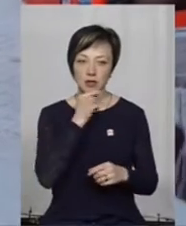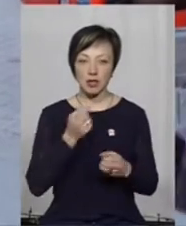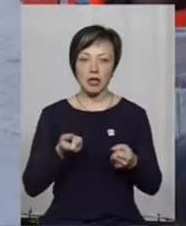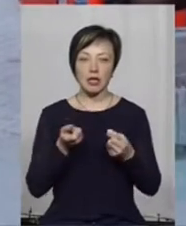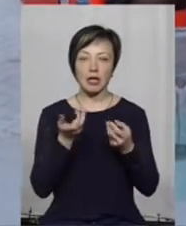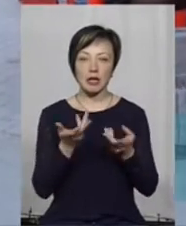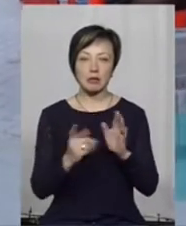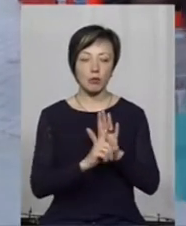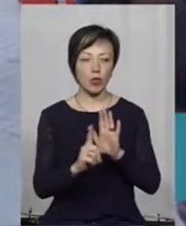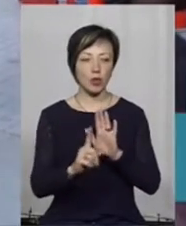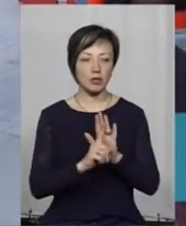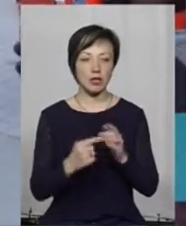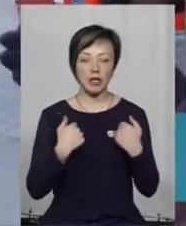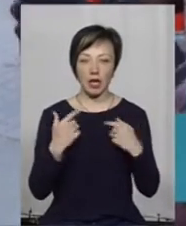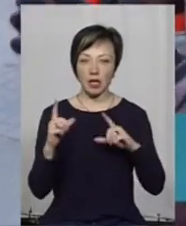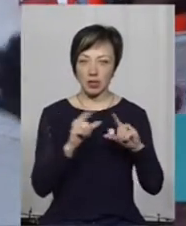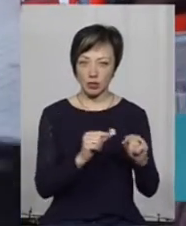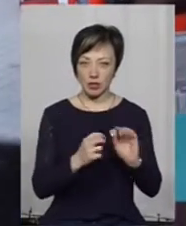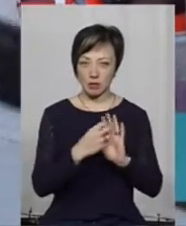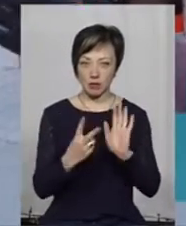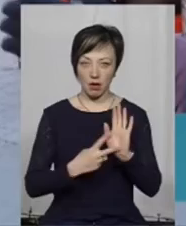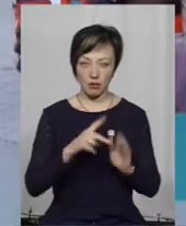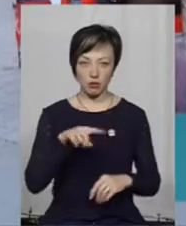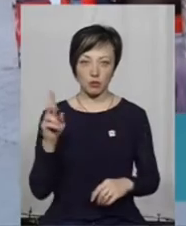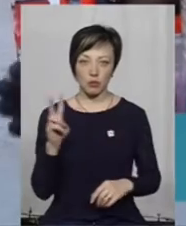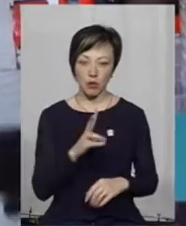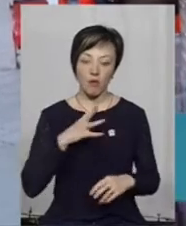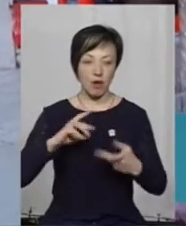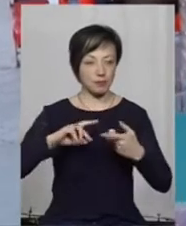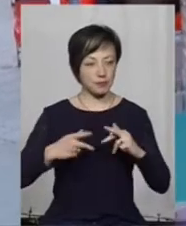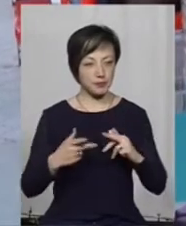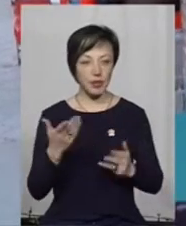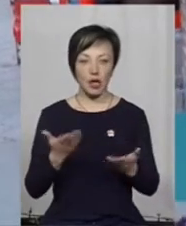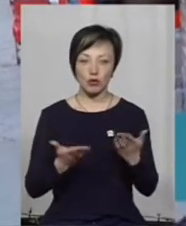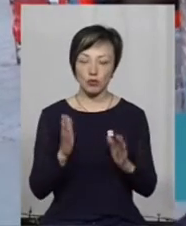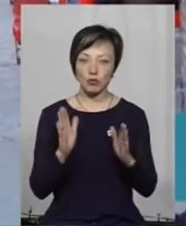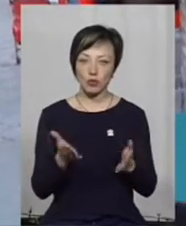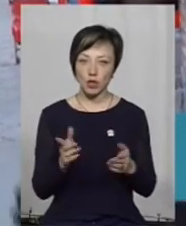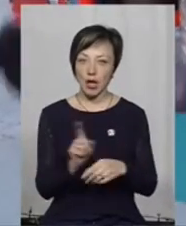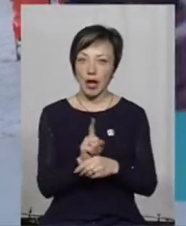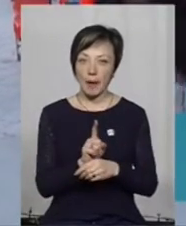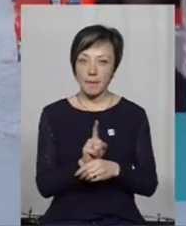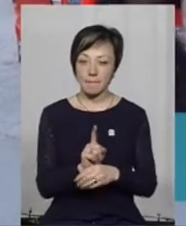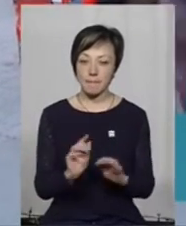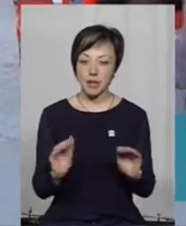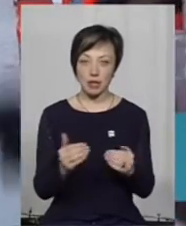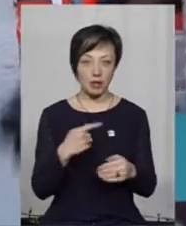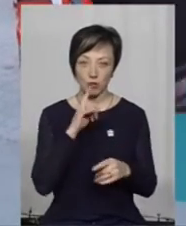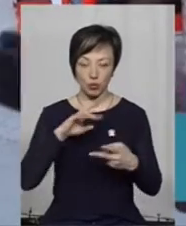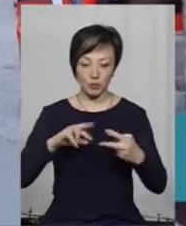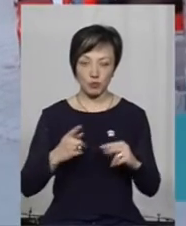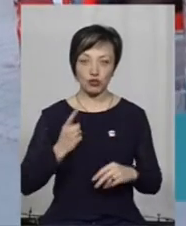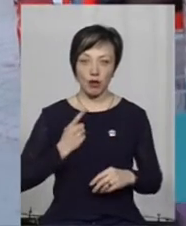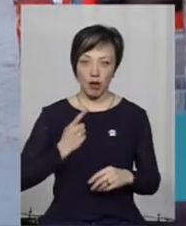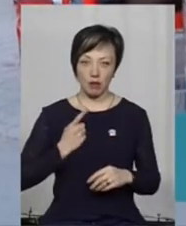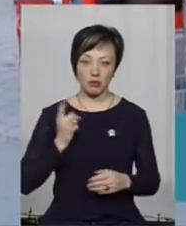кількість поїздок. Я їду от зараз 17-й, а буває, що пересідаю. А якщо буде ліміт, то вже не буду пересідати, буду